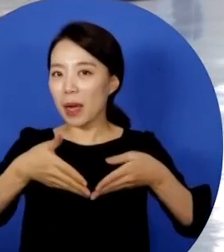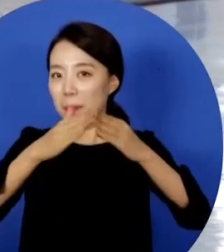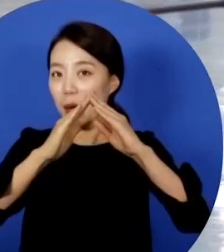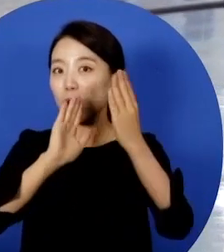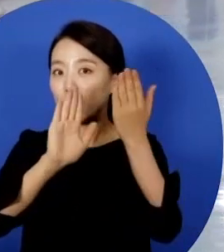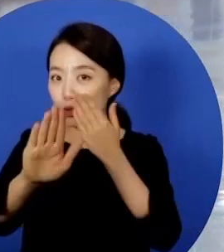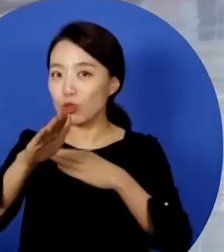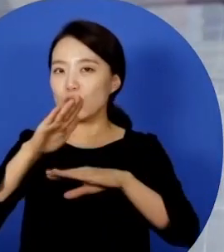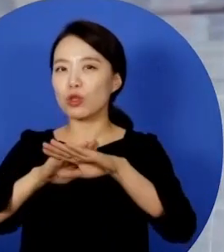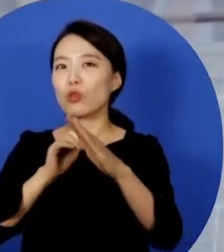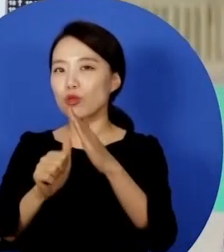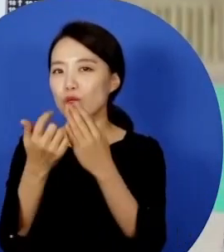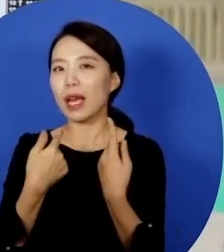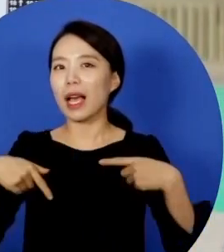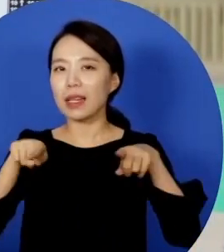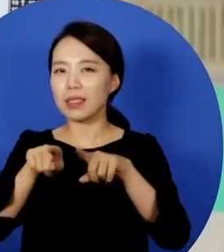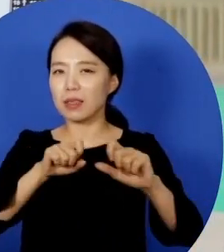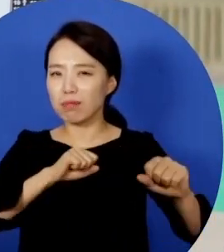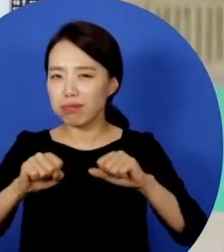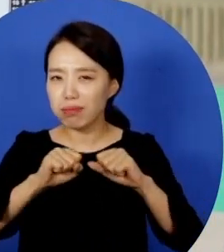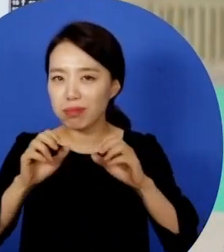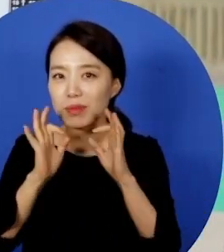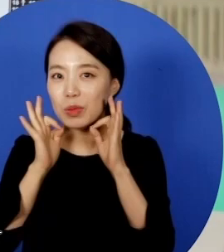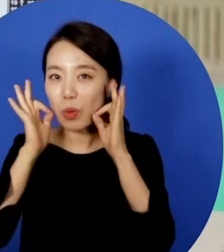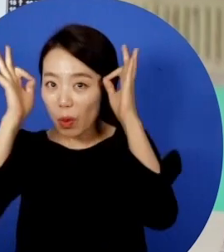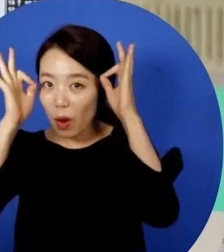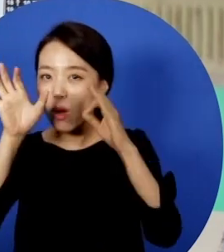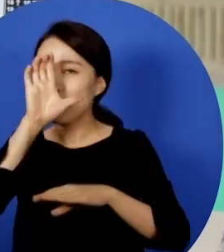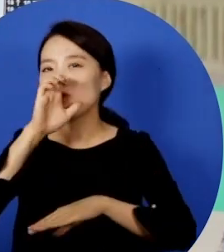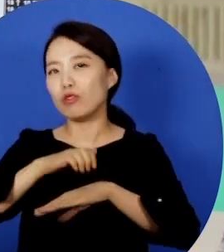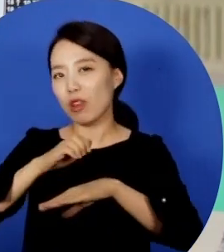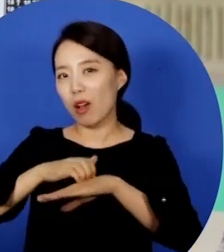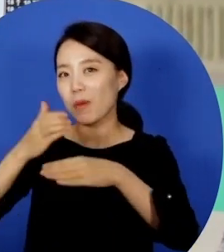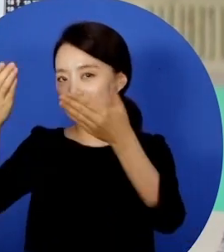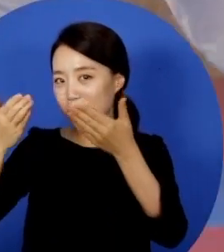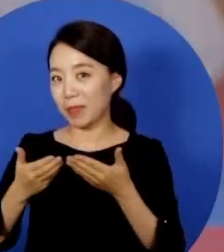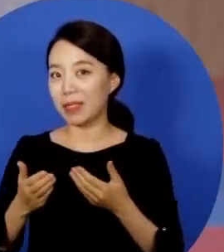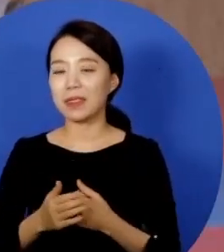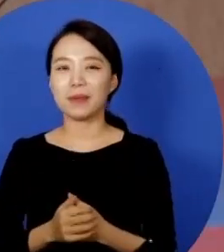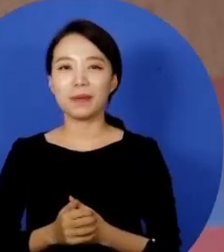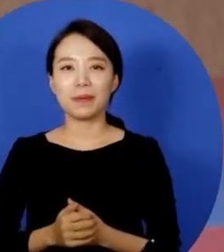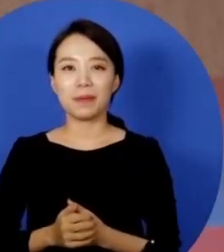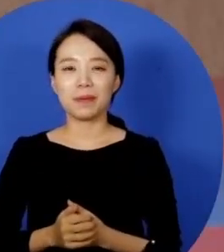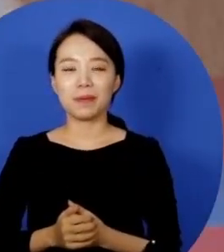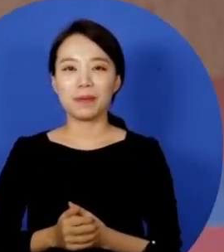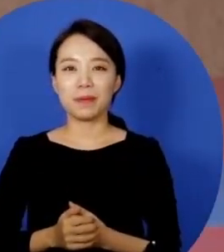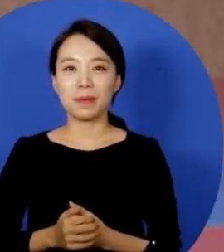오늘도 선수들과 함께 구슬땀을 흘리며 또 새로운 역사를 준비하고 있습니다.